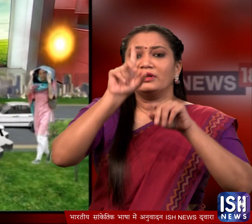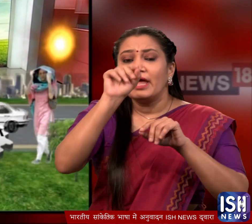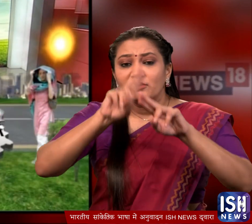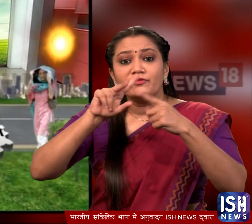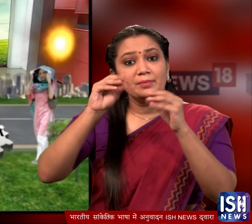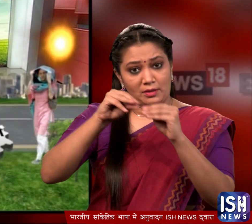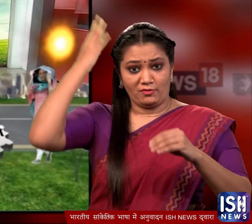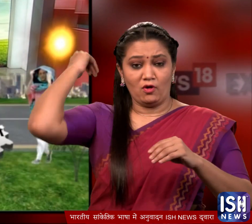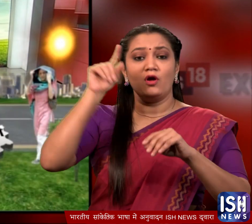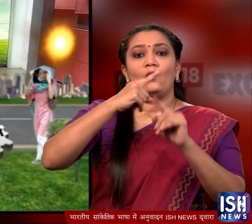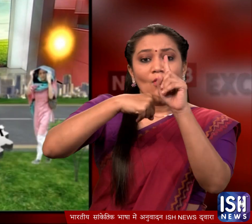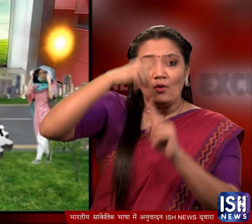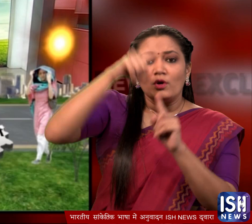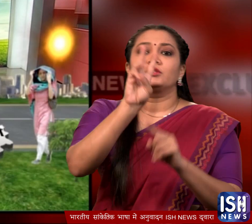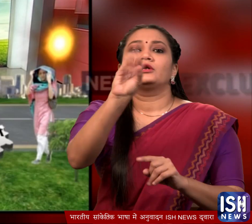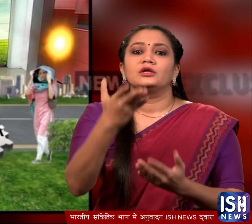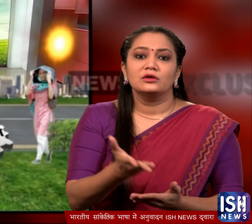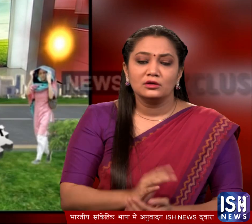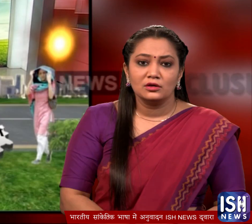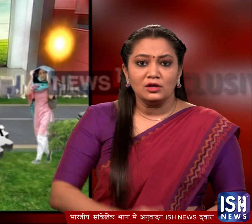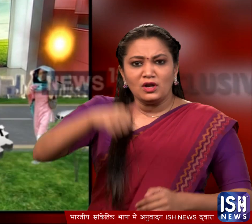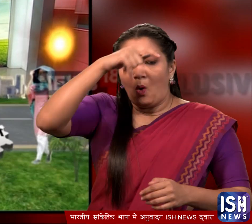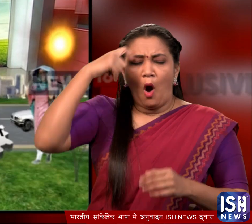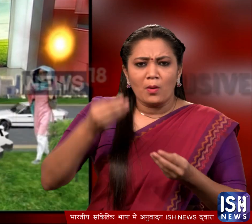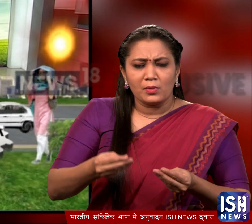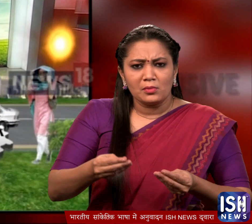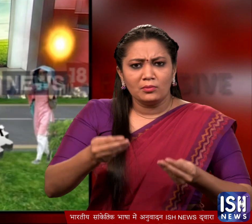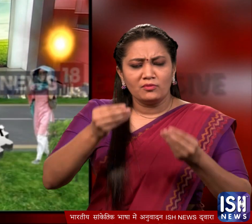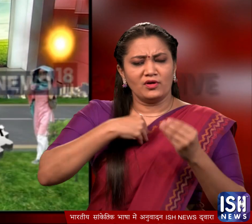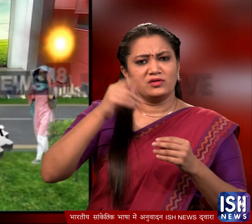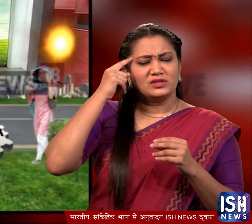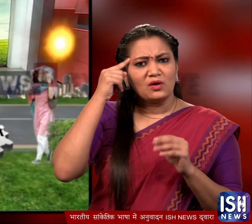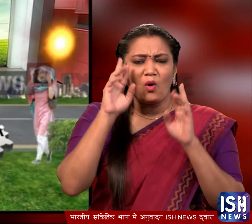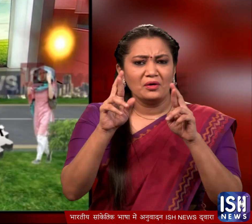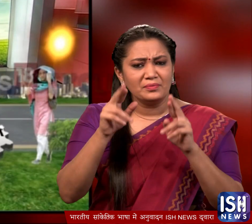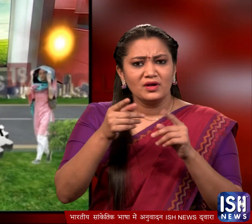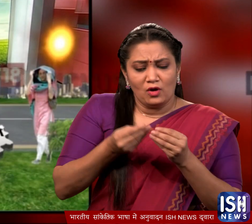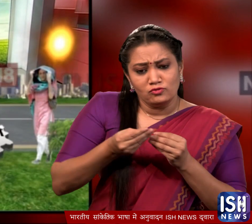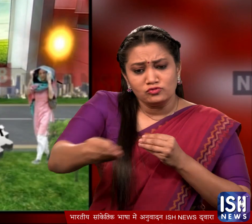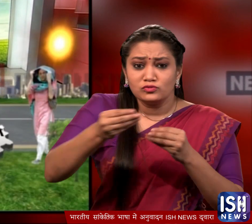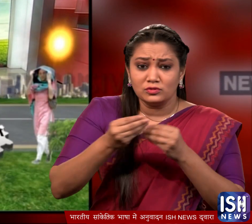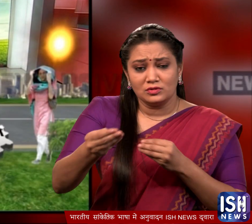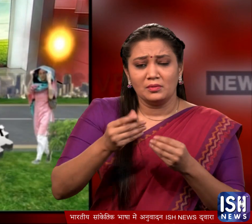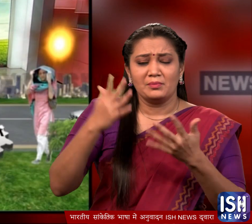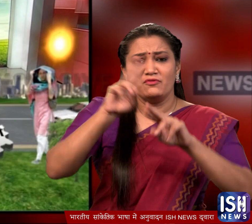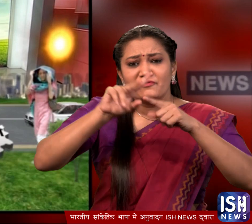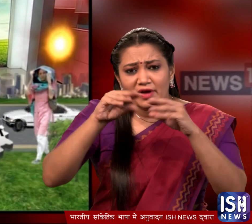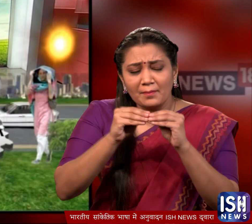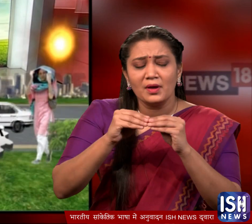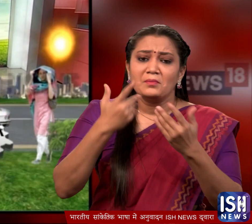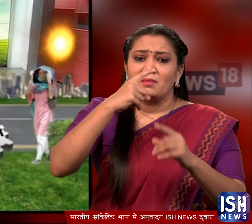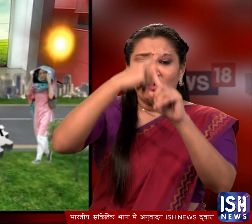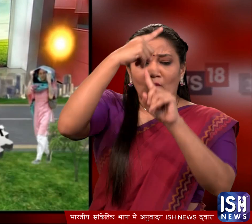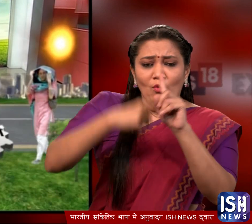तापमान 30 डिग्री को पार कर गया। जितनी तेजी से गर्मी बढ़ रही है उसे देखकर यह अंदाजा लगाया जा रहा है कि आने वाले दिनों में फरवरी महीने